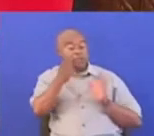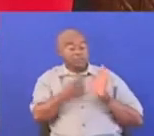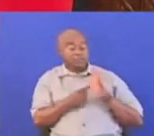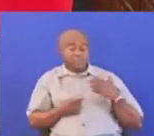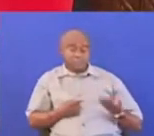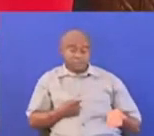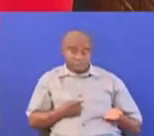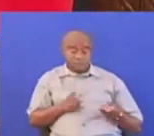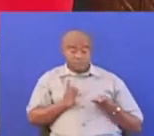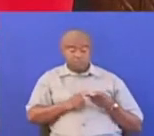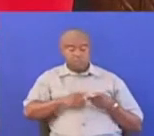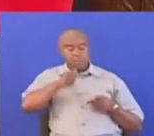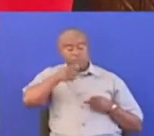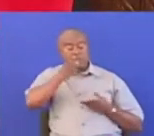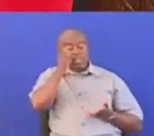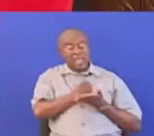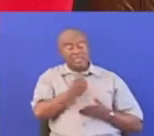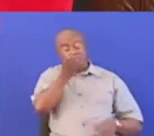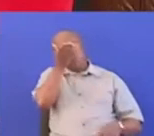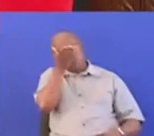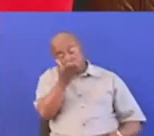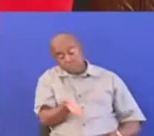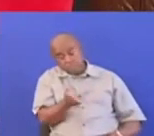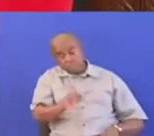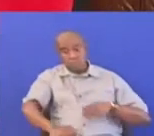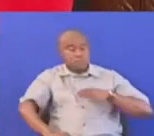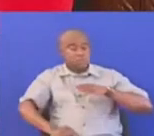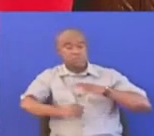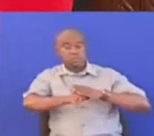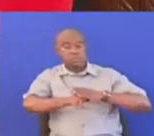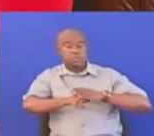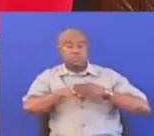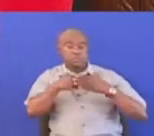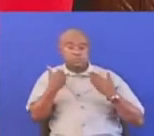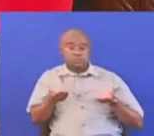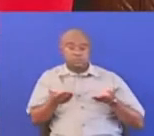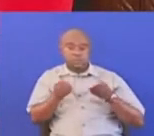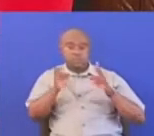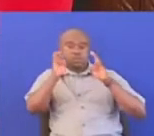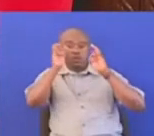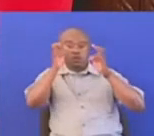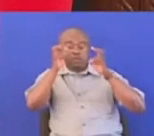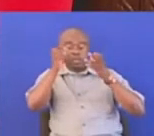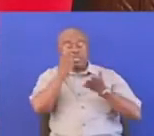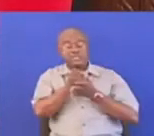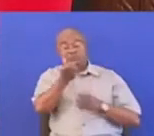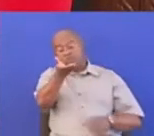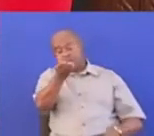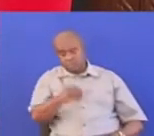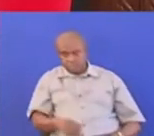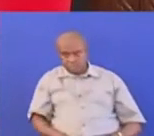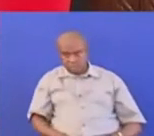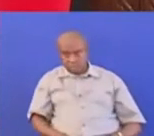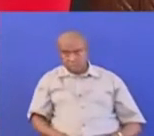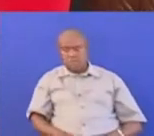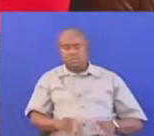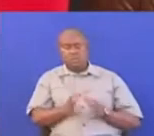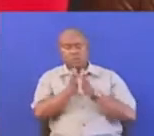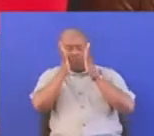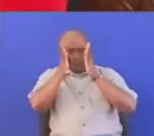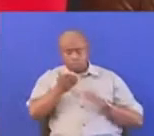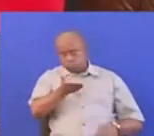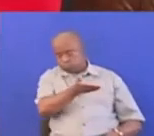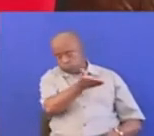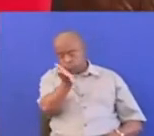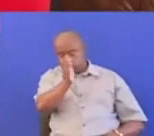na nalipongeza azimio hili na naunga mkono kuwepo kwa azimio hili na naomba wabunge wenzangu